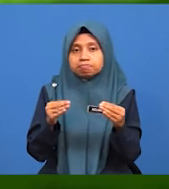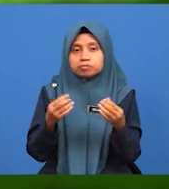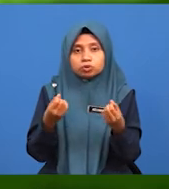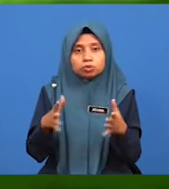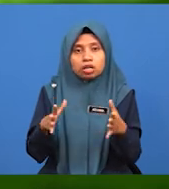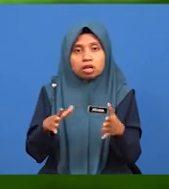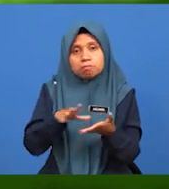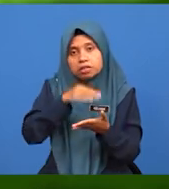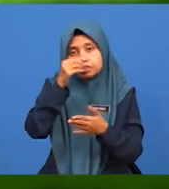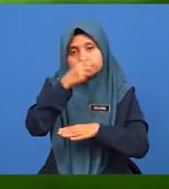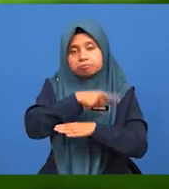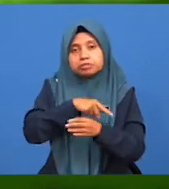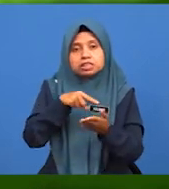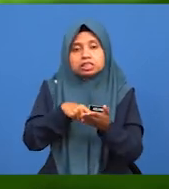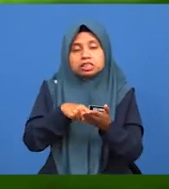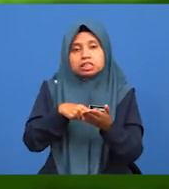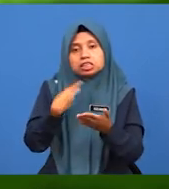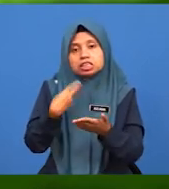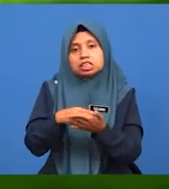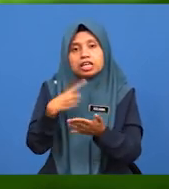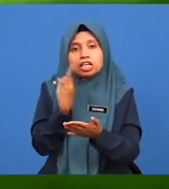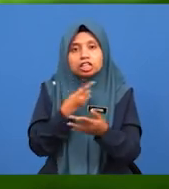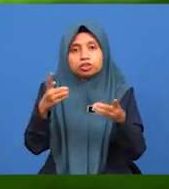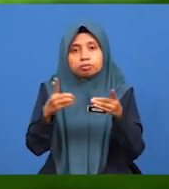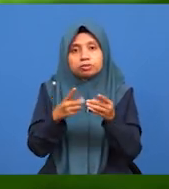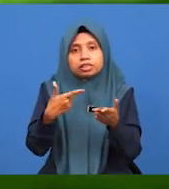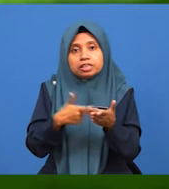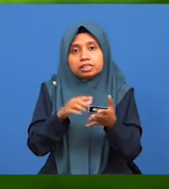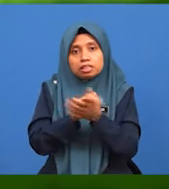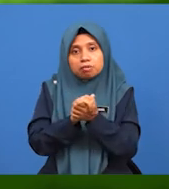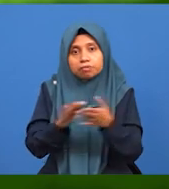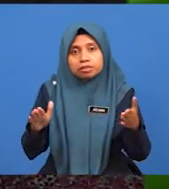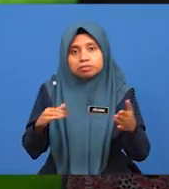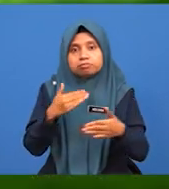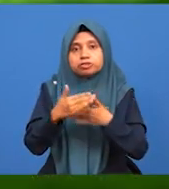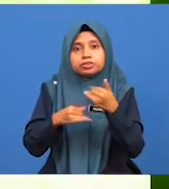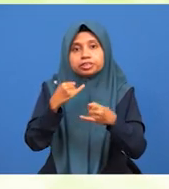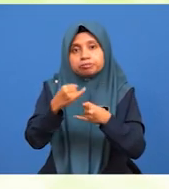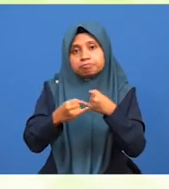Sehingga kita berjumpa lagi. Selamat maju jaya!